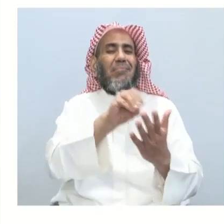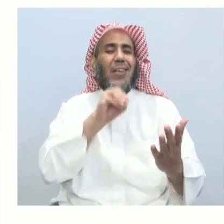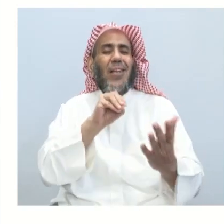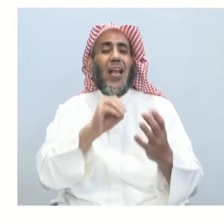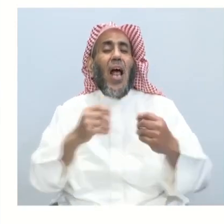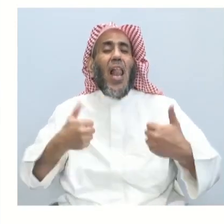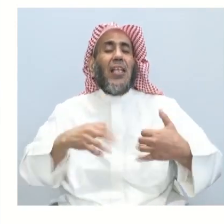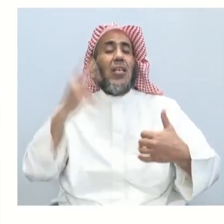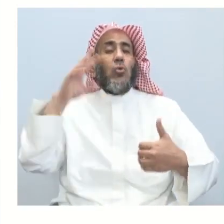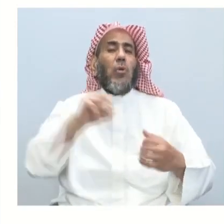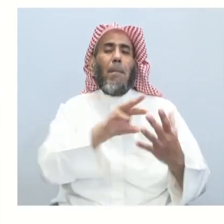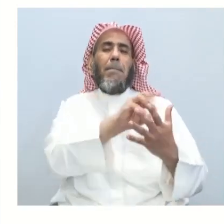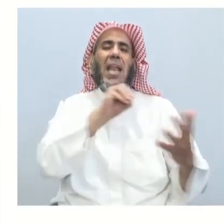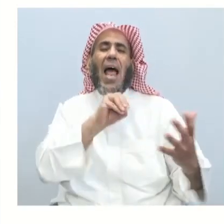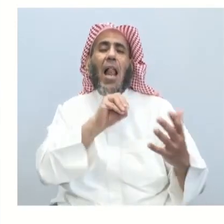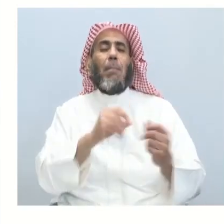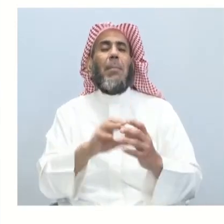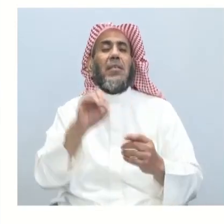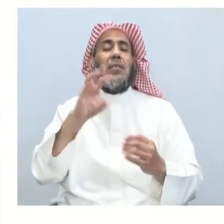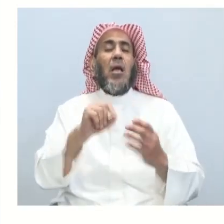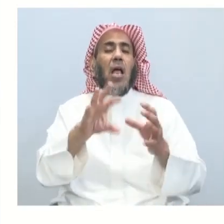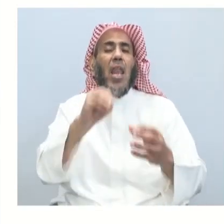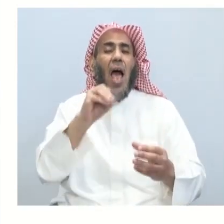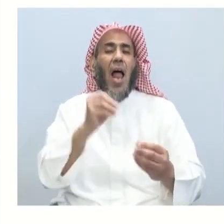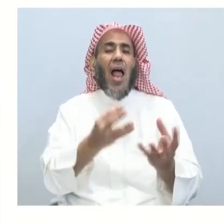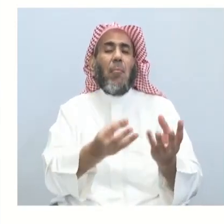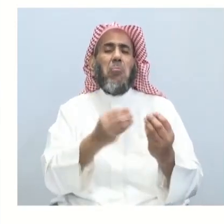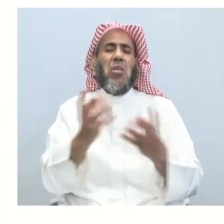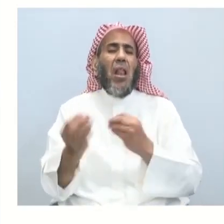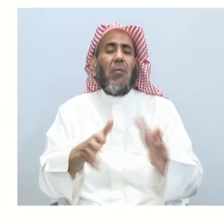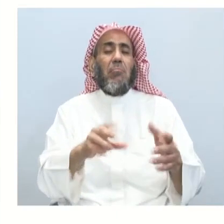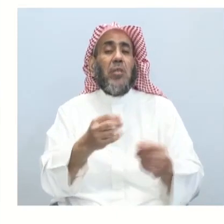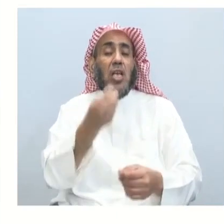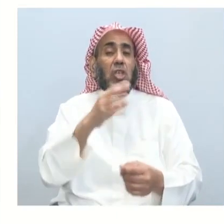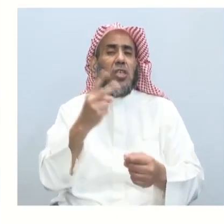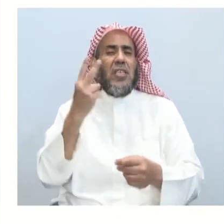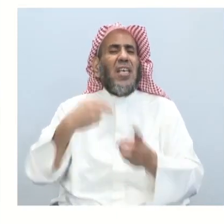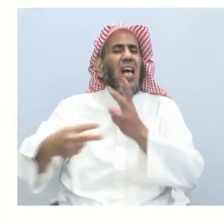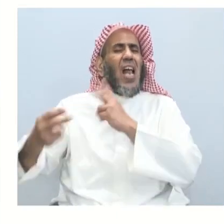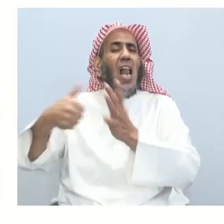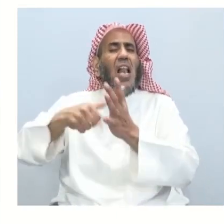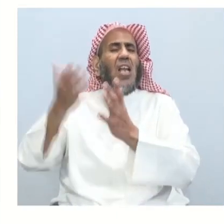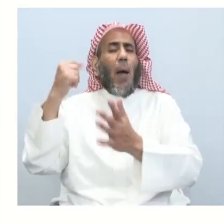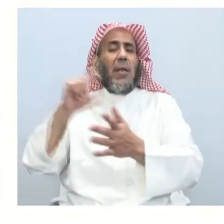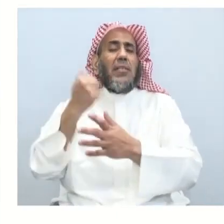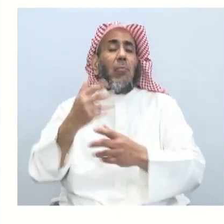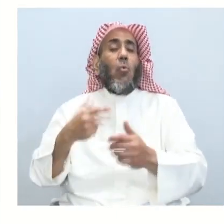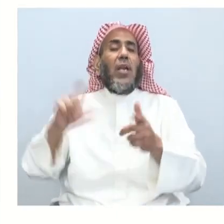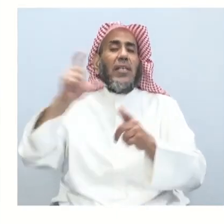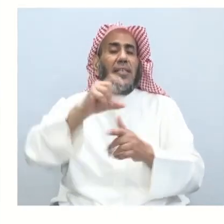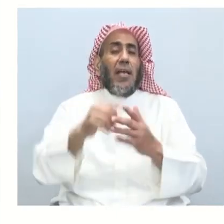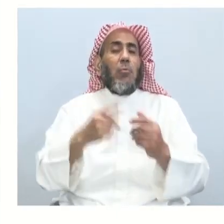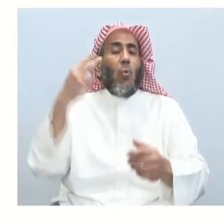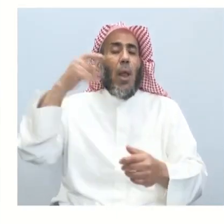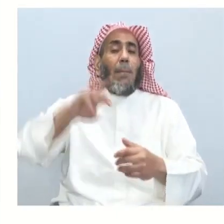اين يستقي غزل سعودي معى ان مصادر نهل شعر الغزل السعودي من الشعر الجاهلي والاسلامي والعباسي